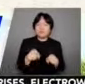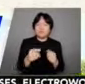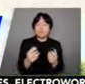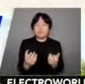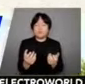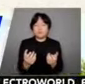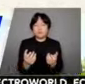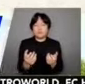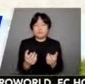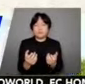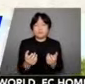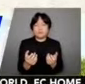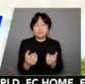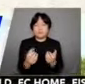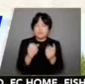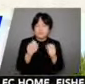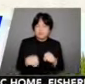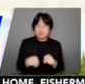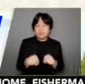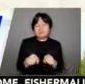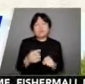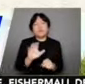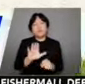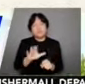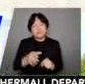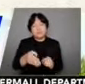lanes lang para kahit papaano sana eh